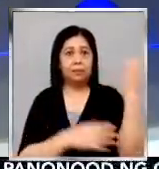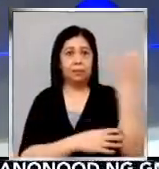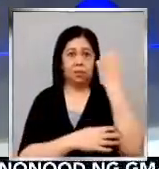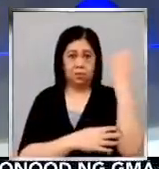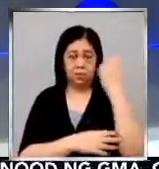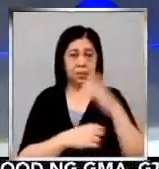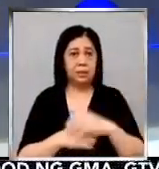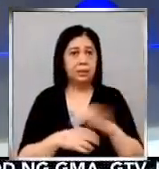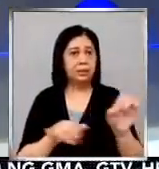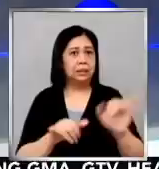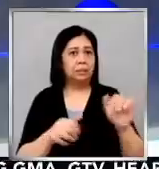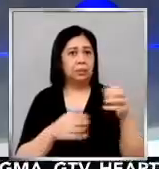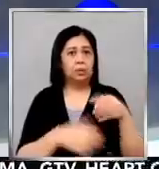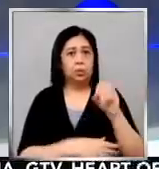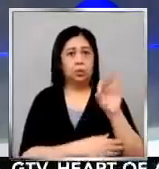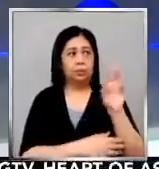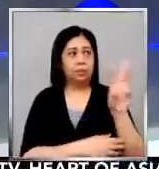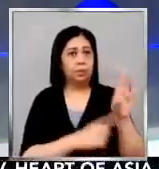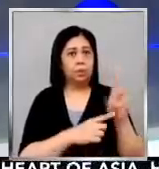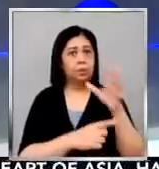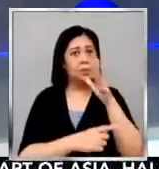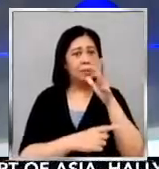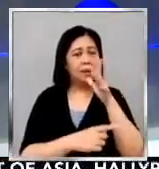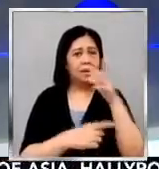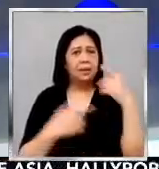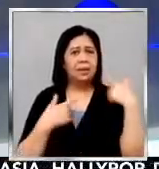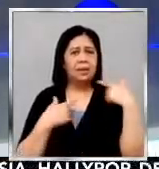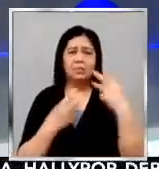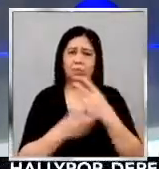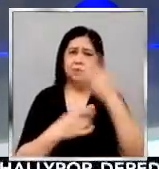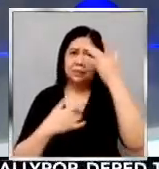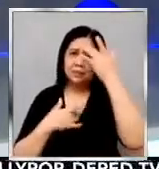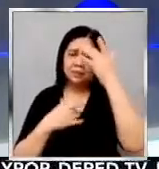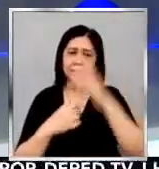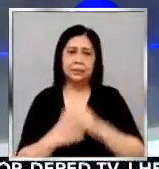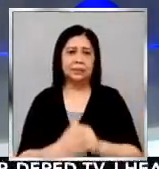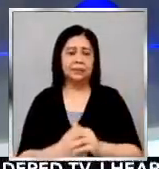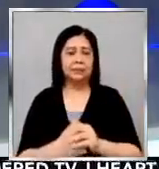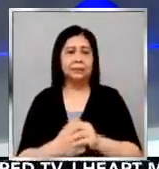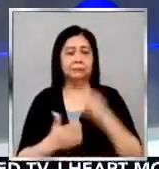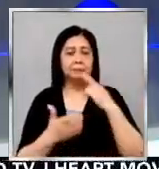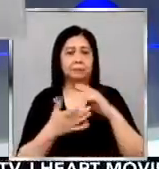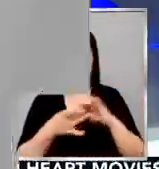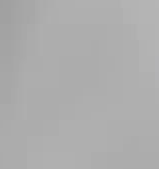isang OFW na ang ina ay may malubhang karamdaman. Nakatutok si JP Sirian.